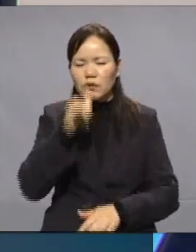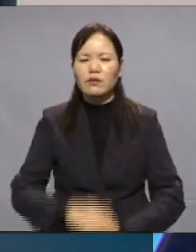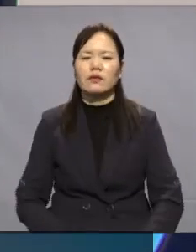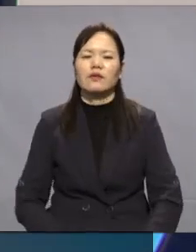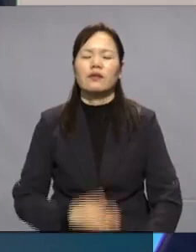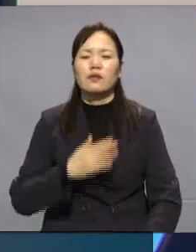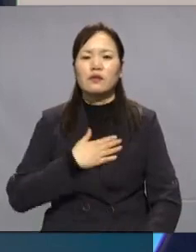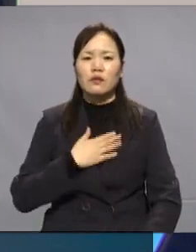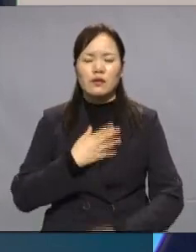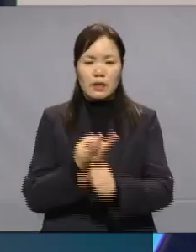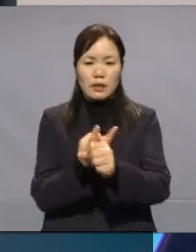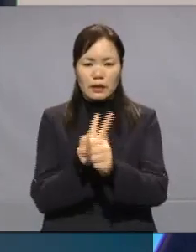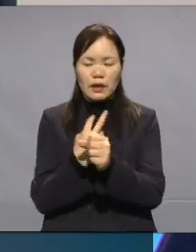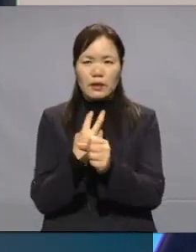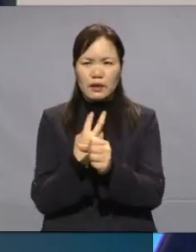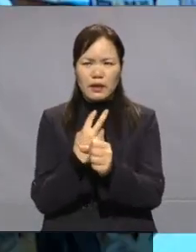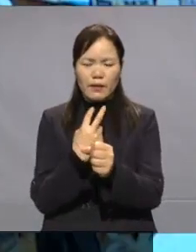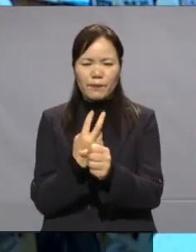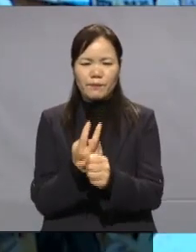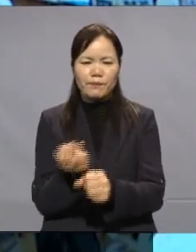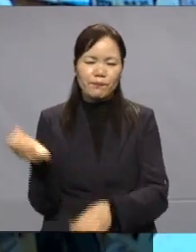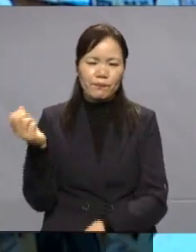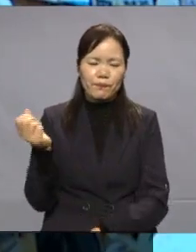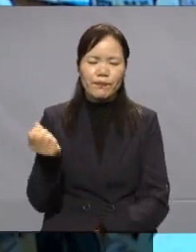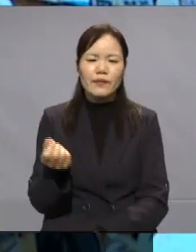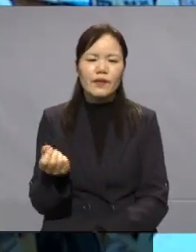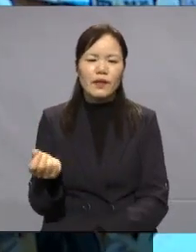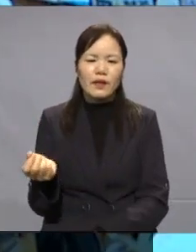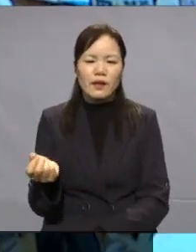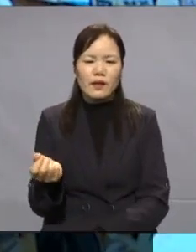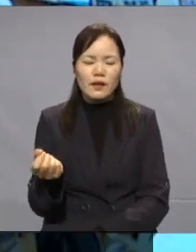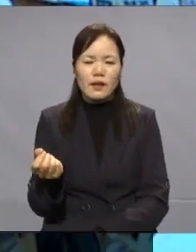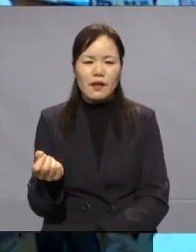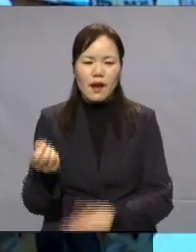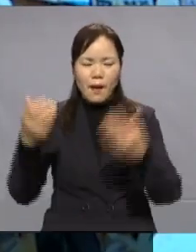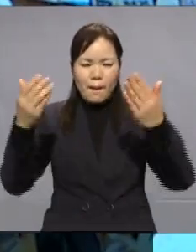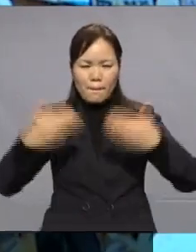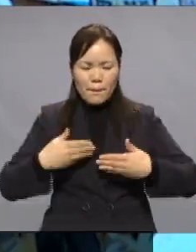저는 탄핵 당한 당사자인 장관이나 대통령실이